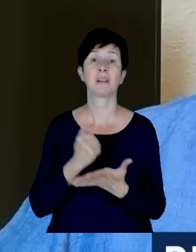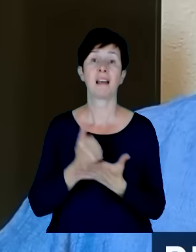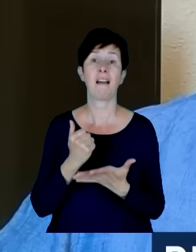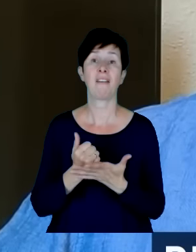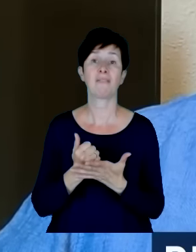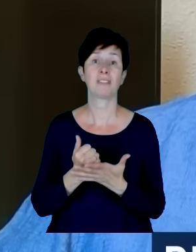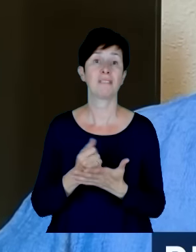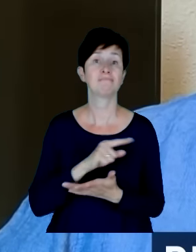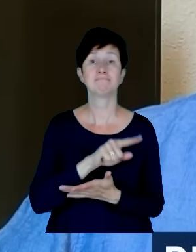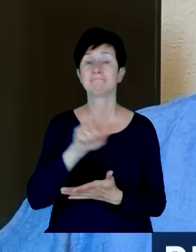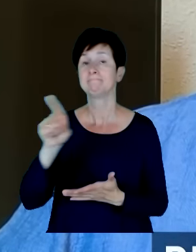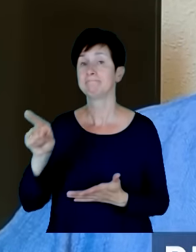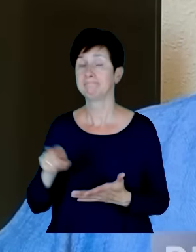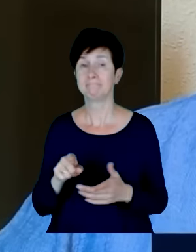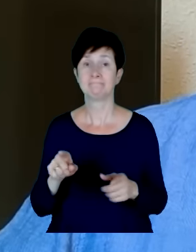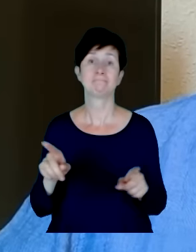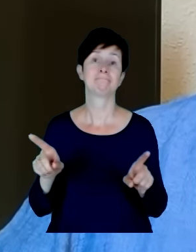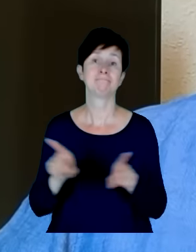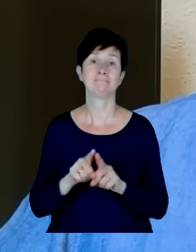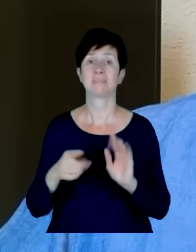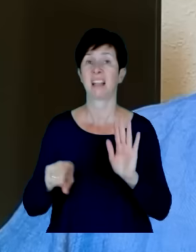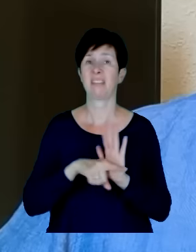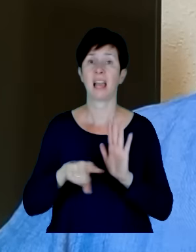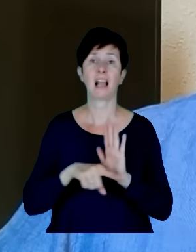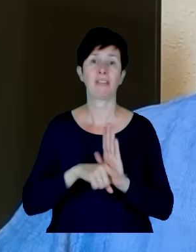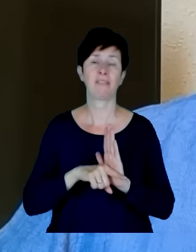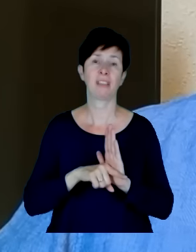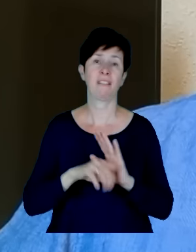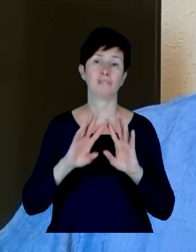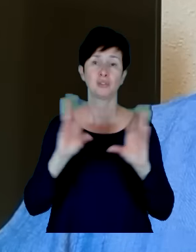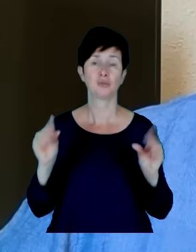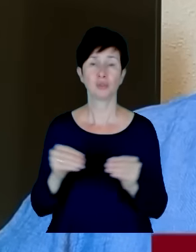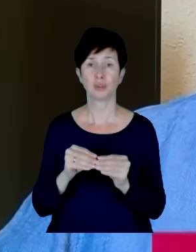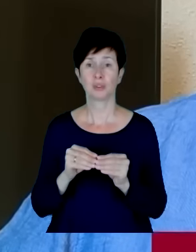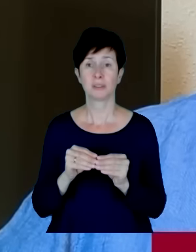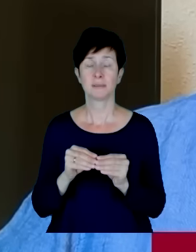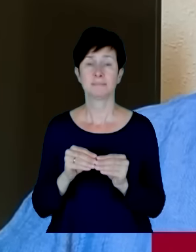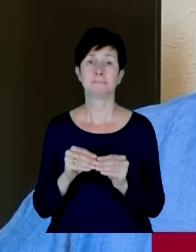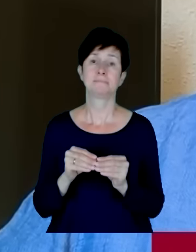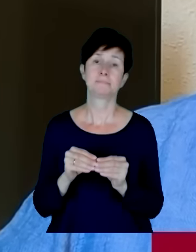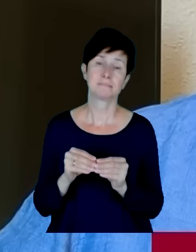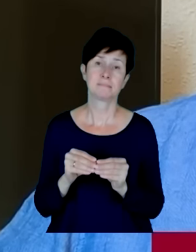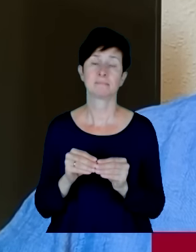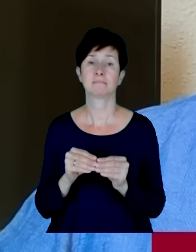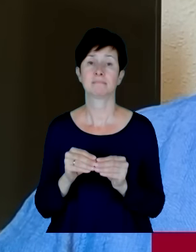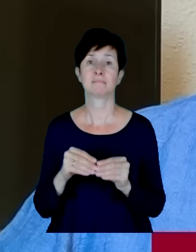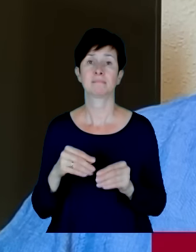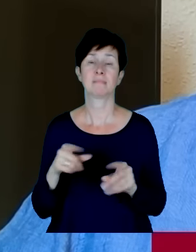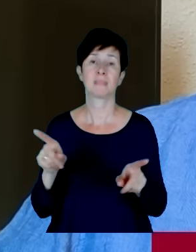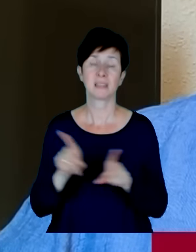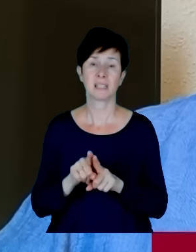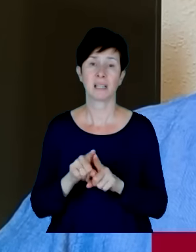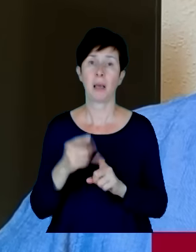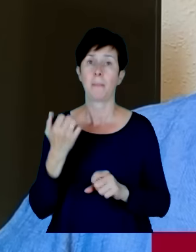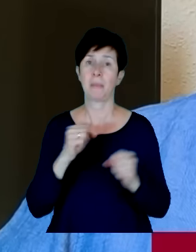szły będą miały ten negatywny wydźwięk tutaj też Stoimy przed wzrostem bardzo dużym